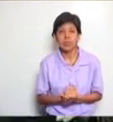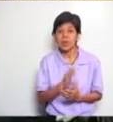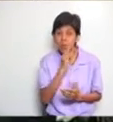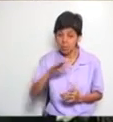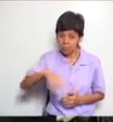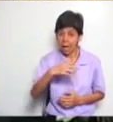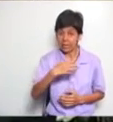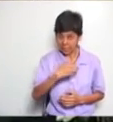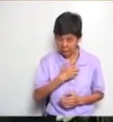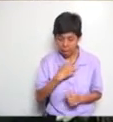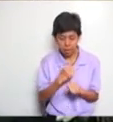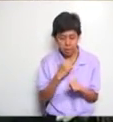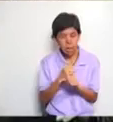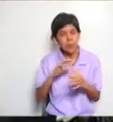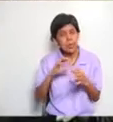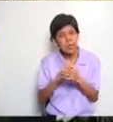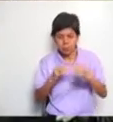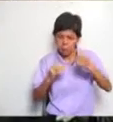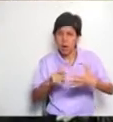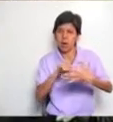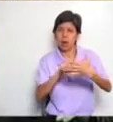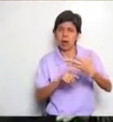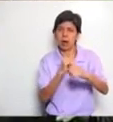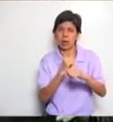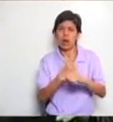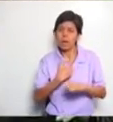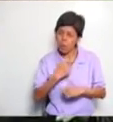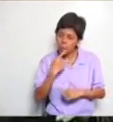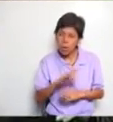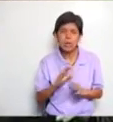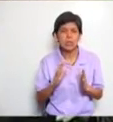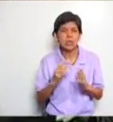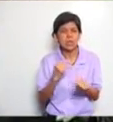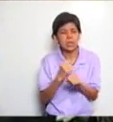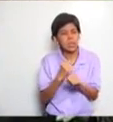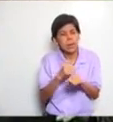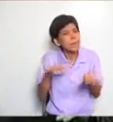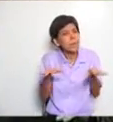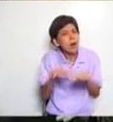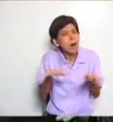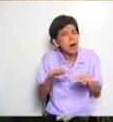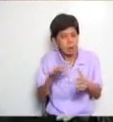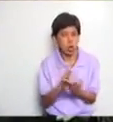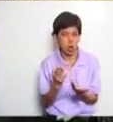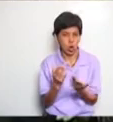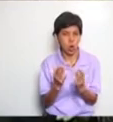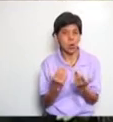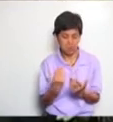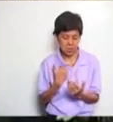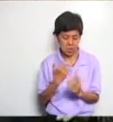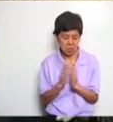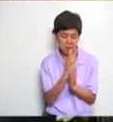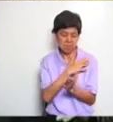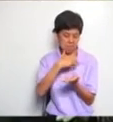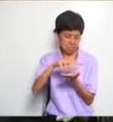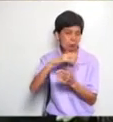่ฆ่าใครต้องการเข้าวัสผ่านกเอ 5 คำต่อยอดผมกรบเรียได้เฉพาะระดับเดีวมดุบาลทั้งเองiantlyเดยวระดบมาาไหเค